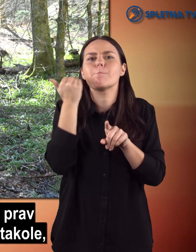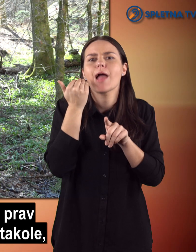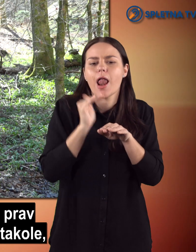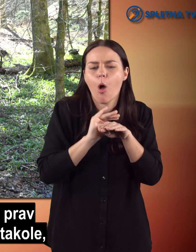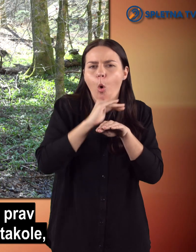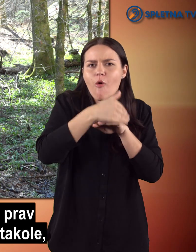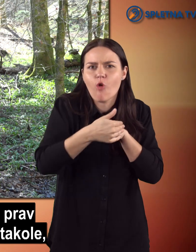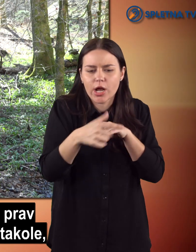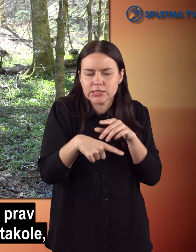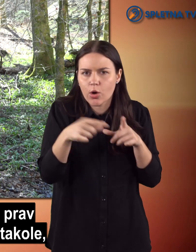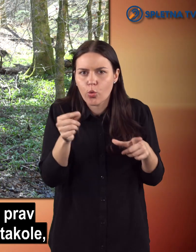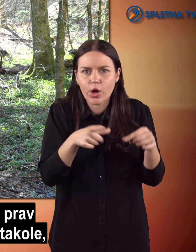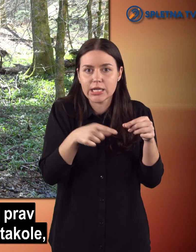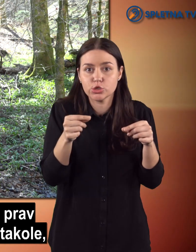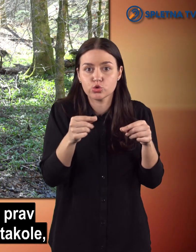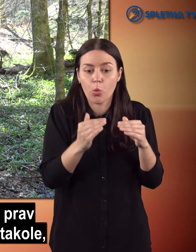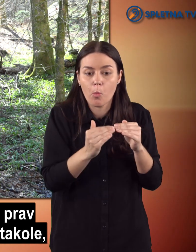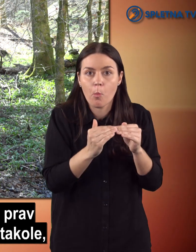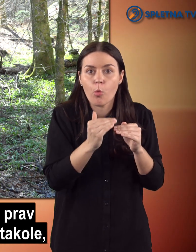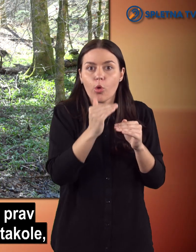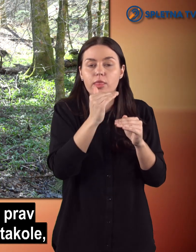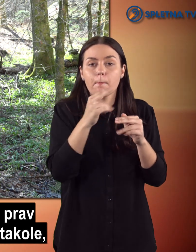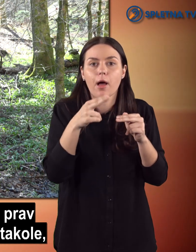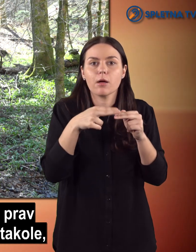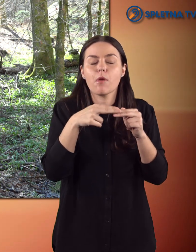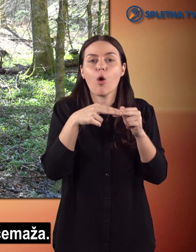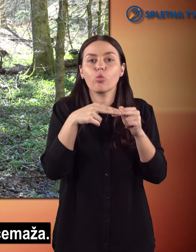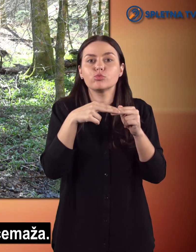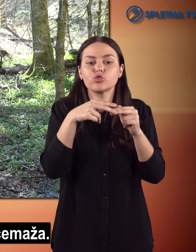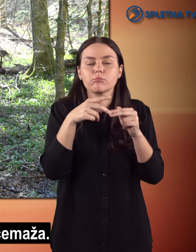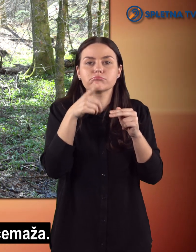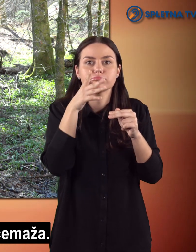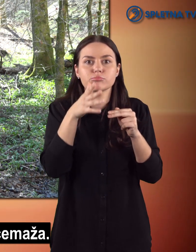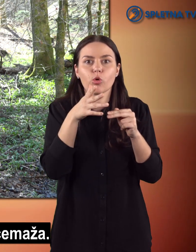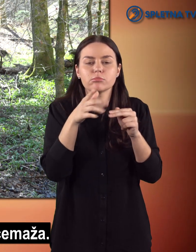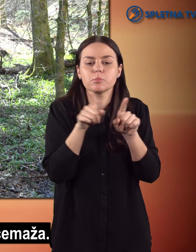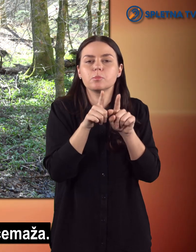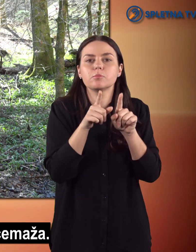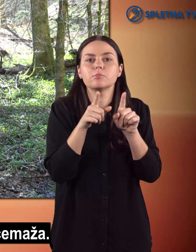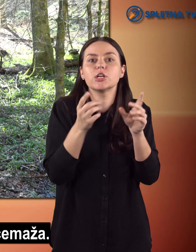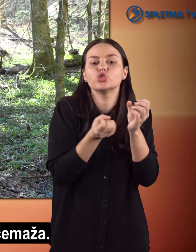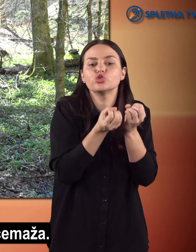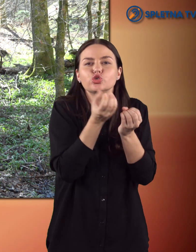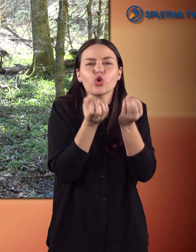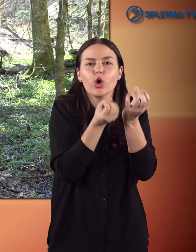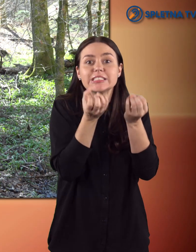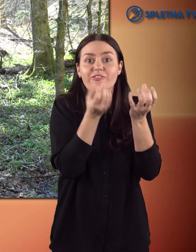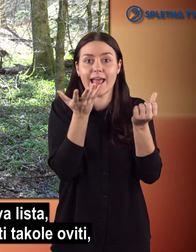listov, a ne. In tukaj prav kmalu pride že takole, to bo socvetje čemaža, a